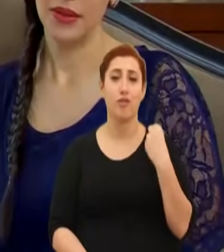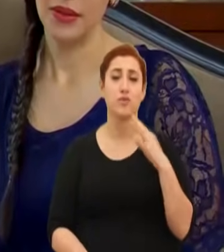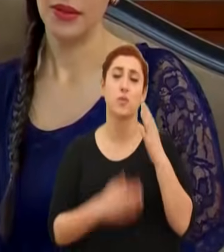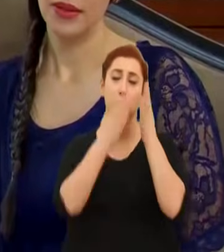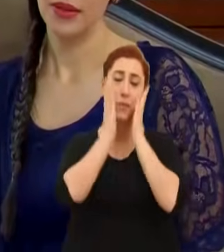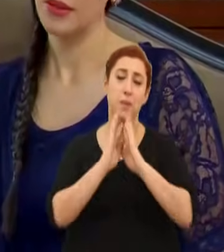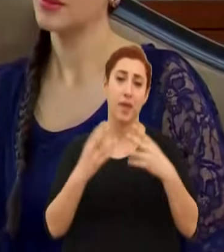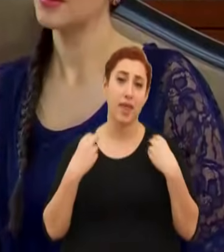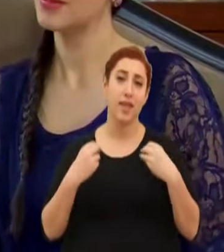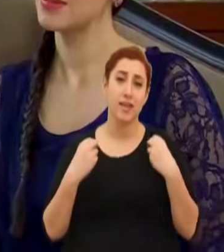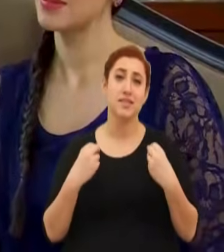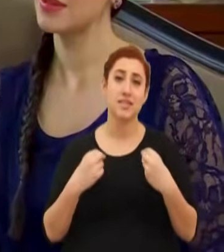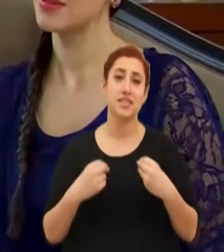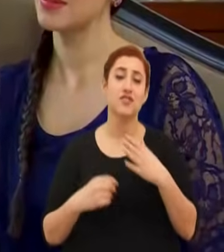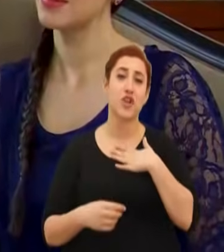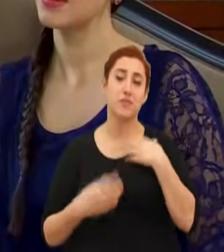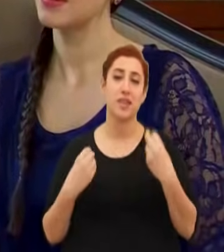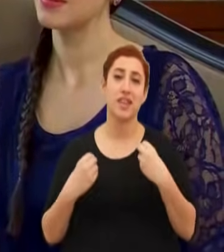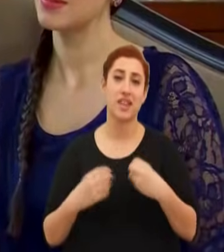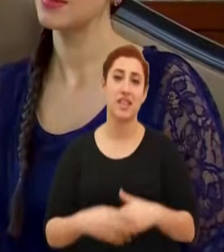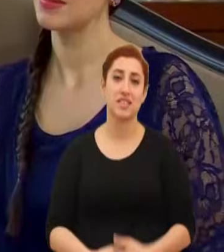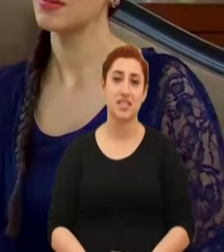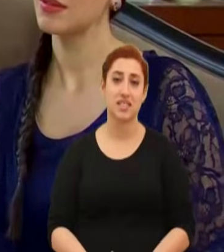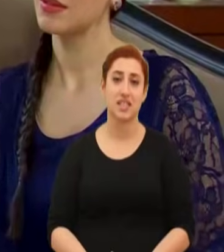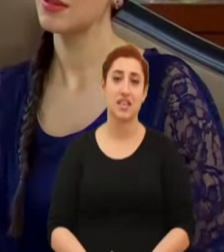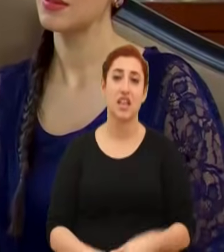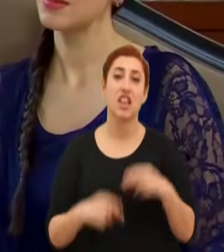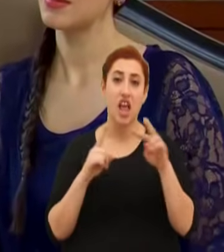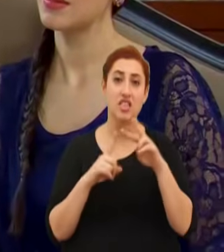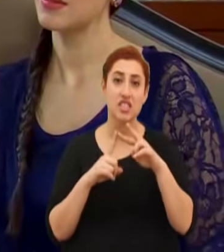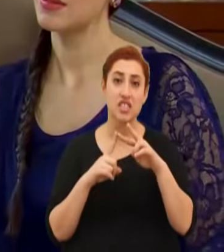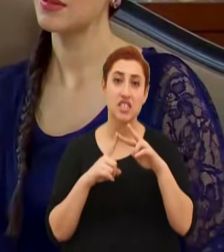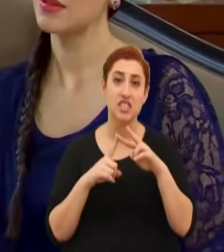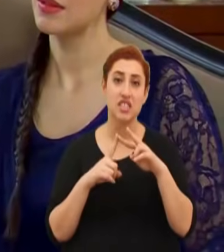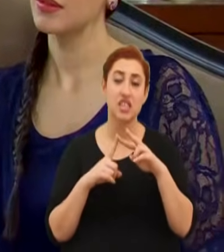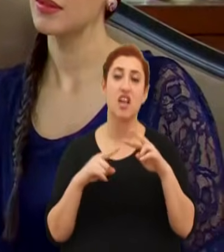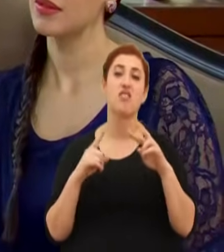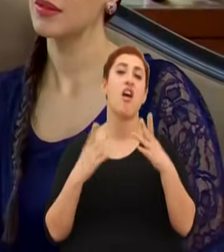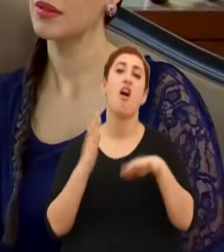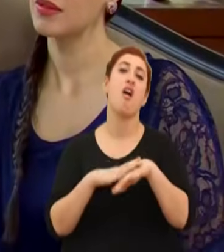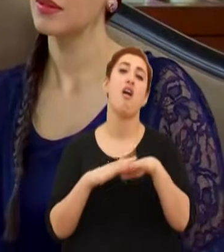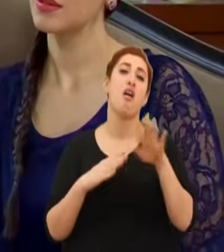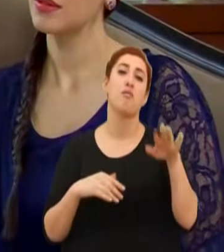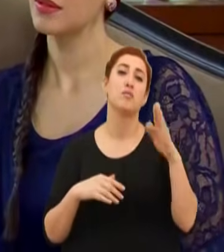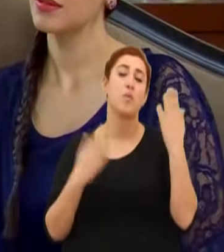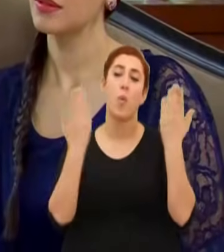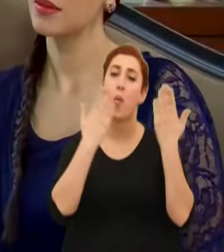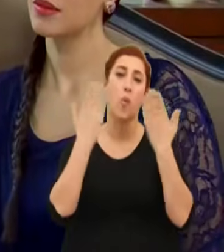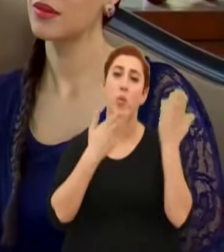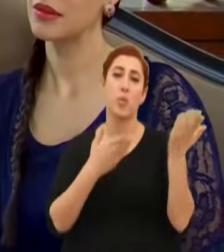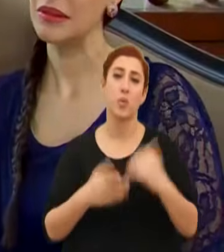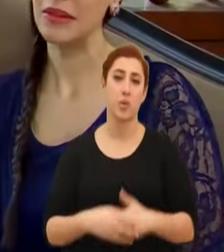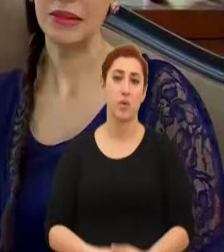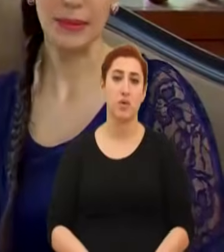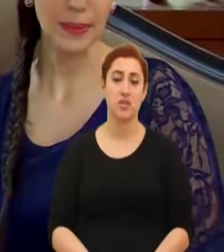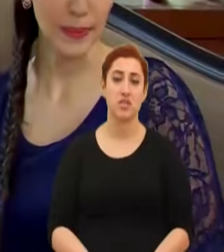İyiyiz, çok şükür iyiyiz. İyiyiz canım, iyiyiz. Nazlıcığım, ne yapsın? Okuyor işte.